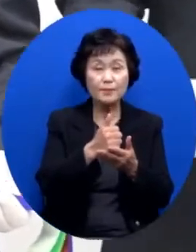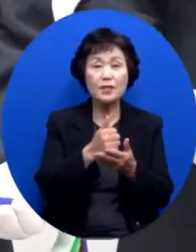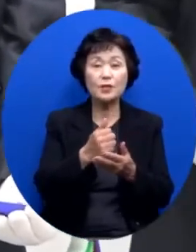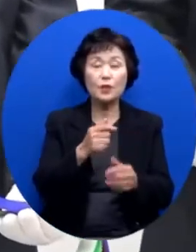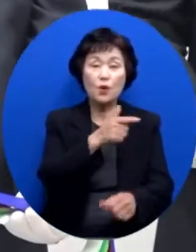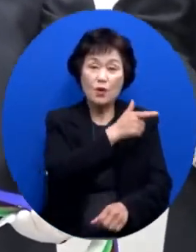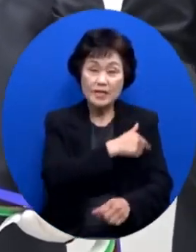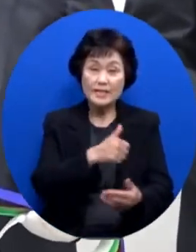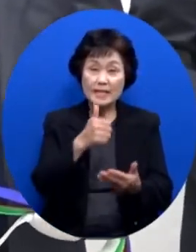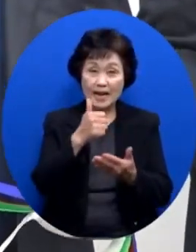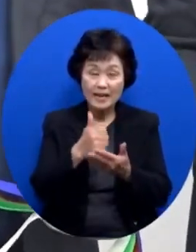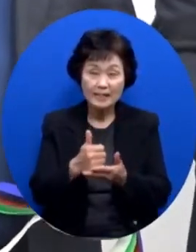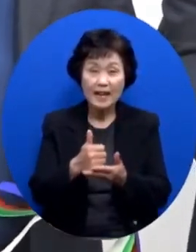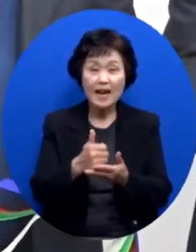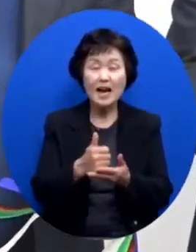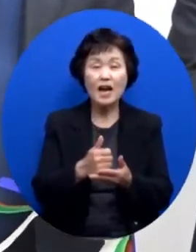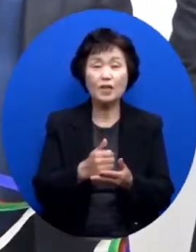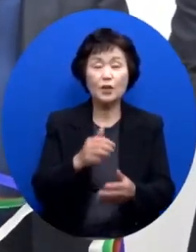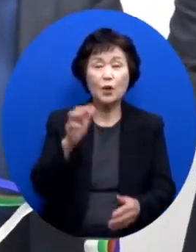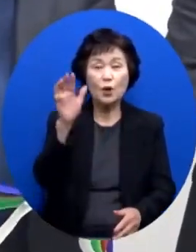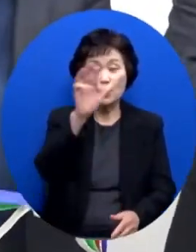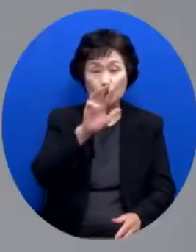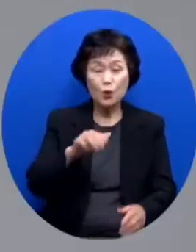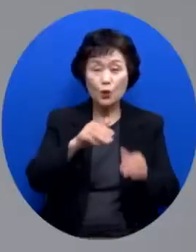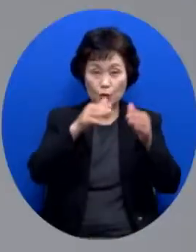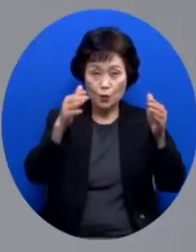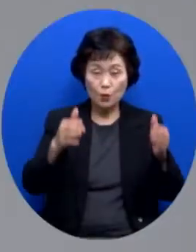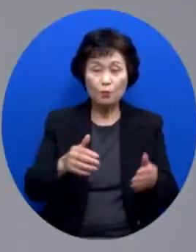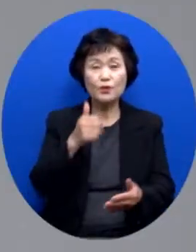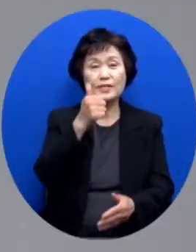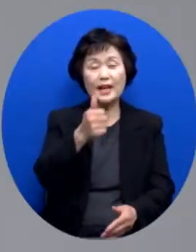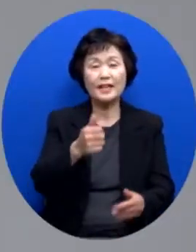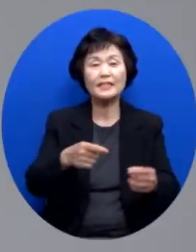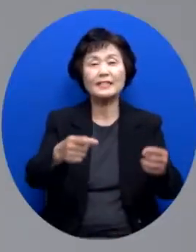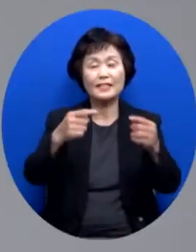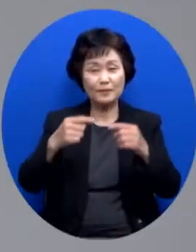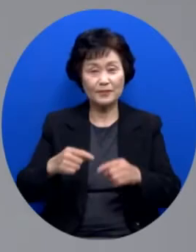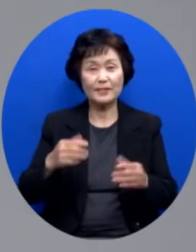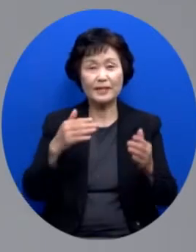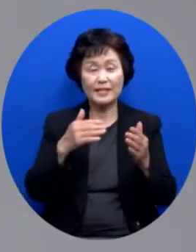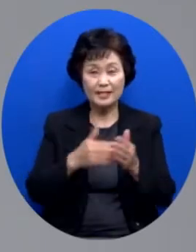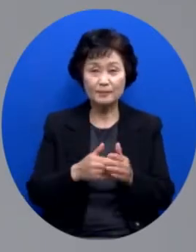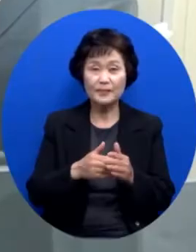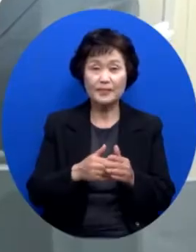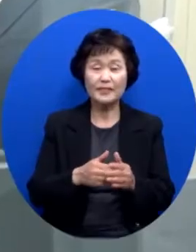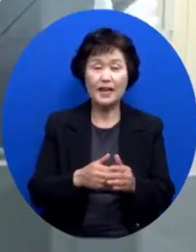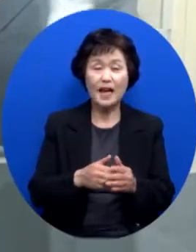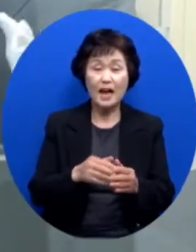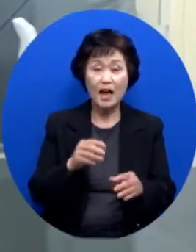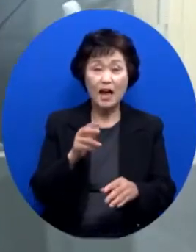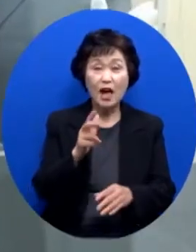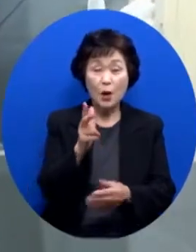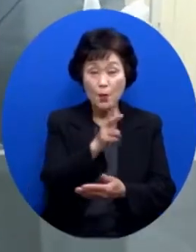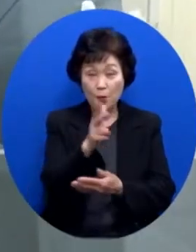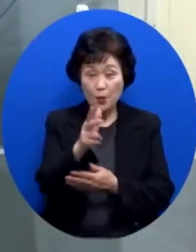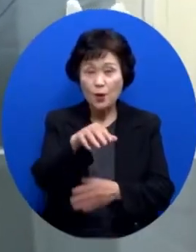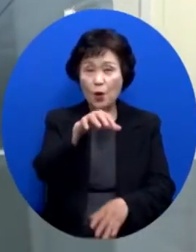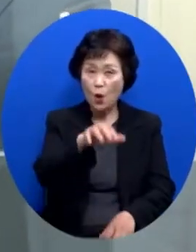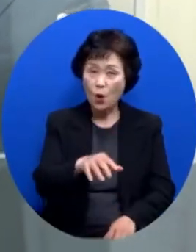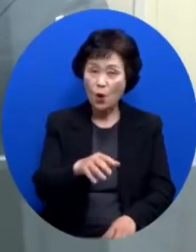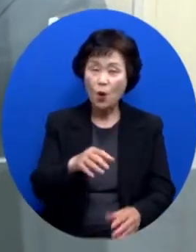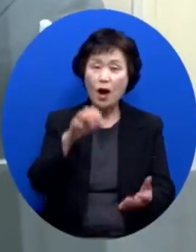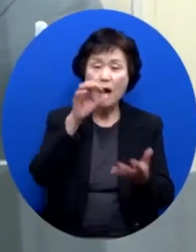이사장 이제 헌 총동문 회장 등이 참석했습니다 조정실 3평 스튜디오 아구 병 등 총